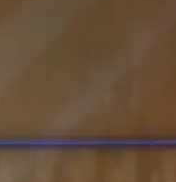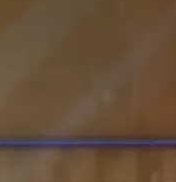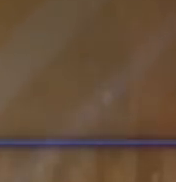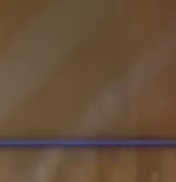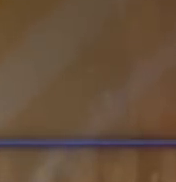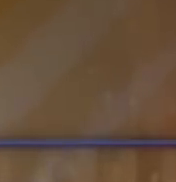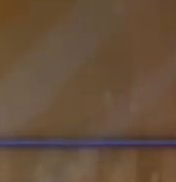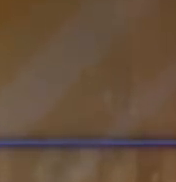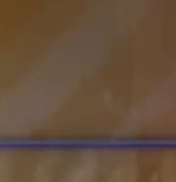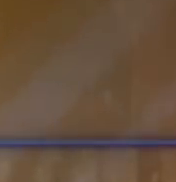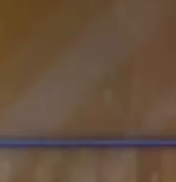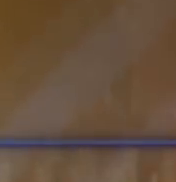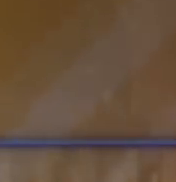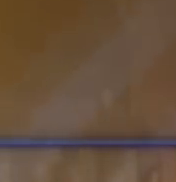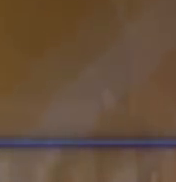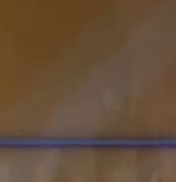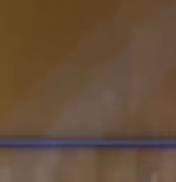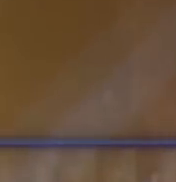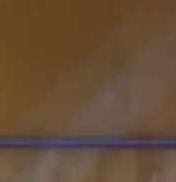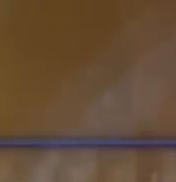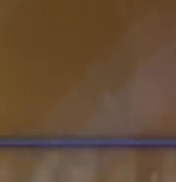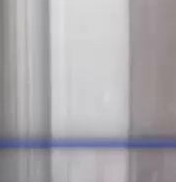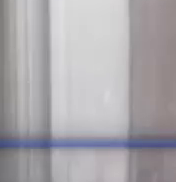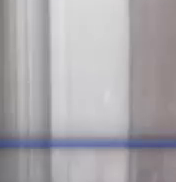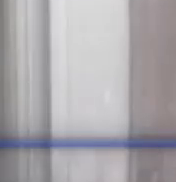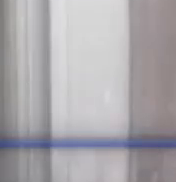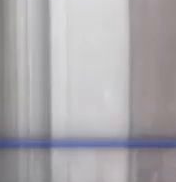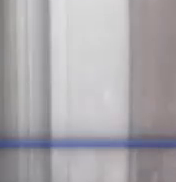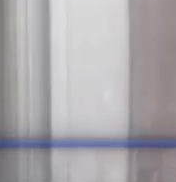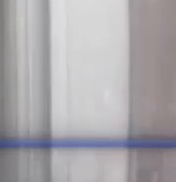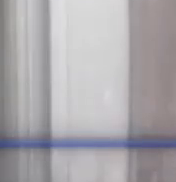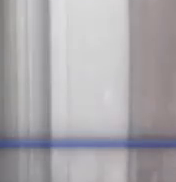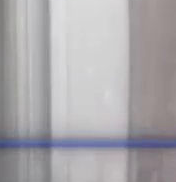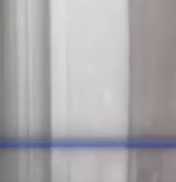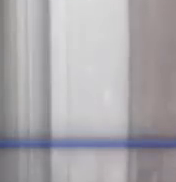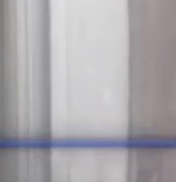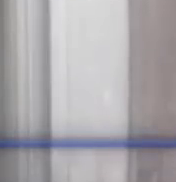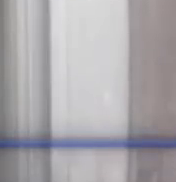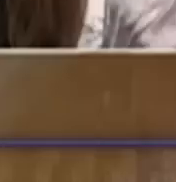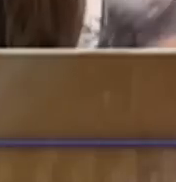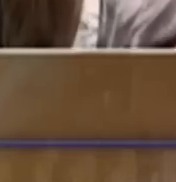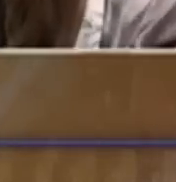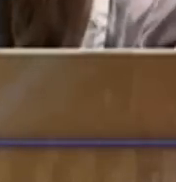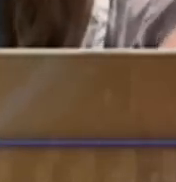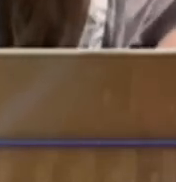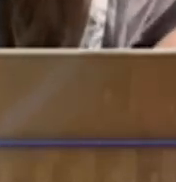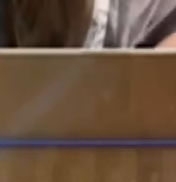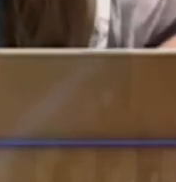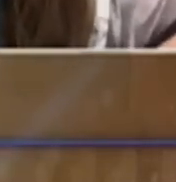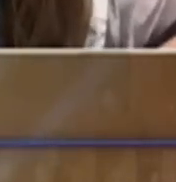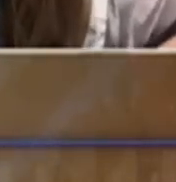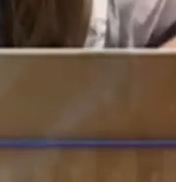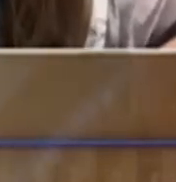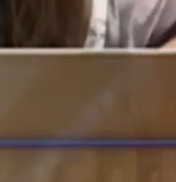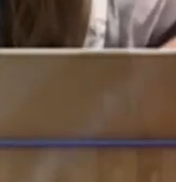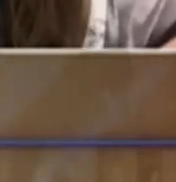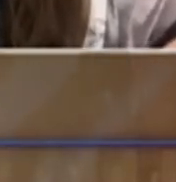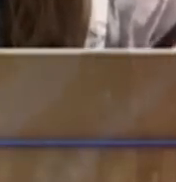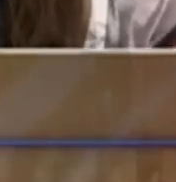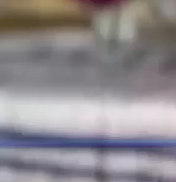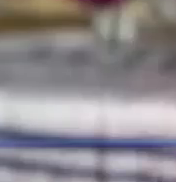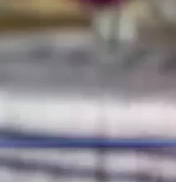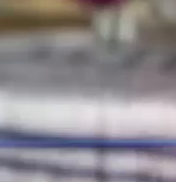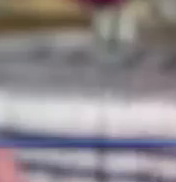At sina Carrie, Miranda at Charlotte, eksklusibong nakachikahan ng News 5 tungkol sa Season 2 ng